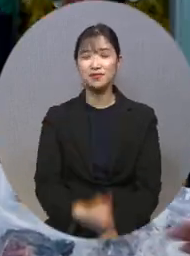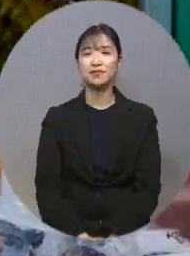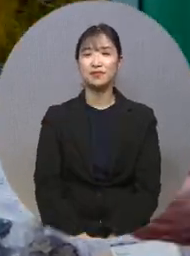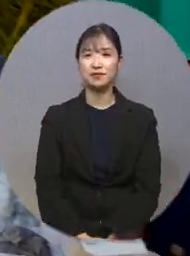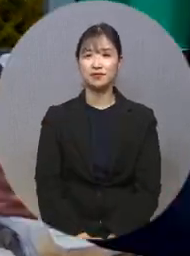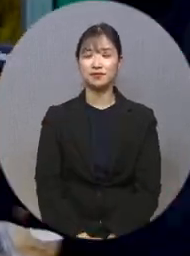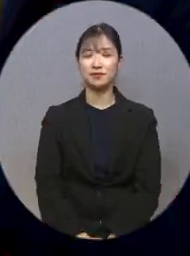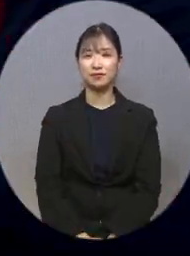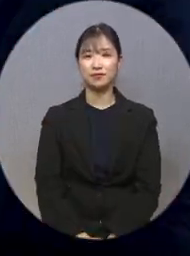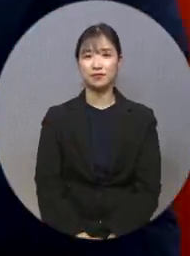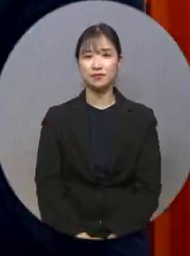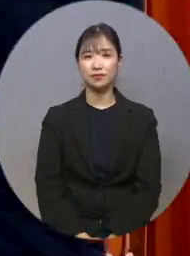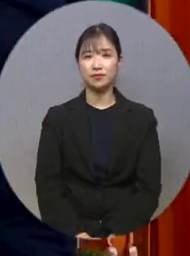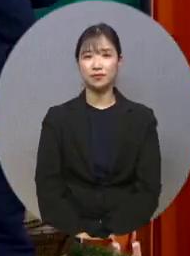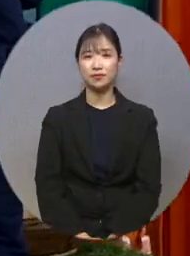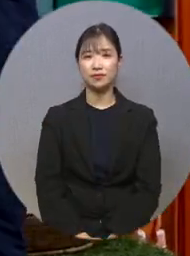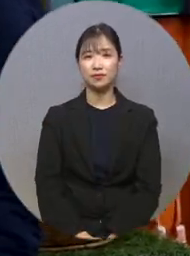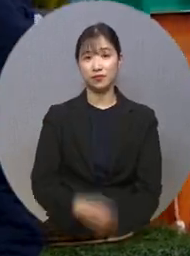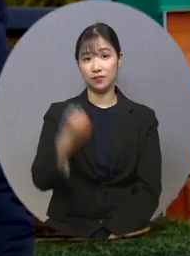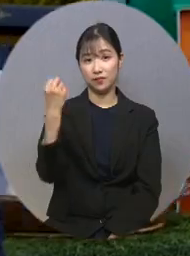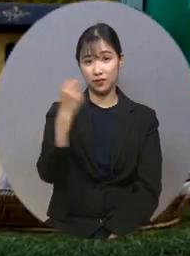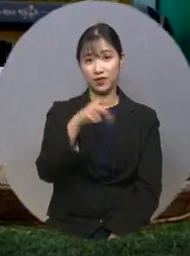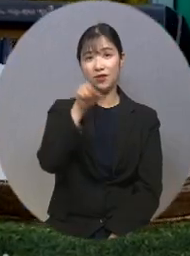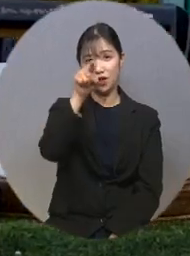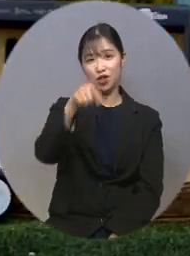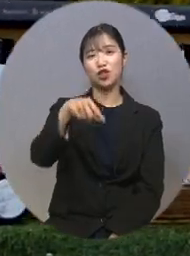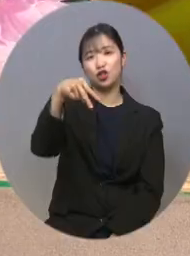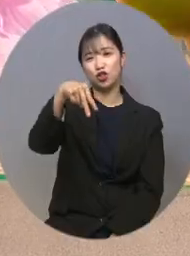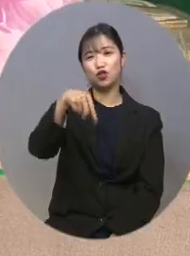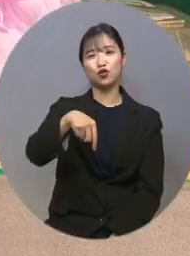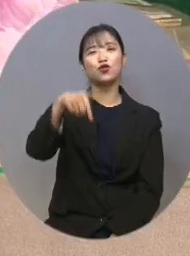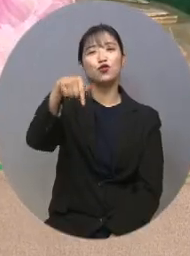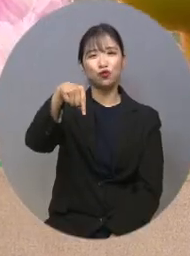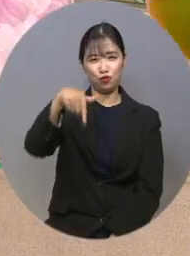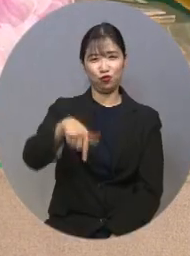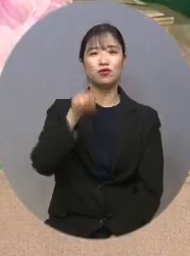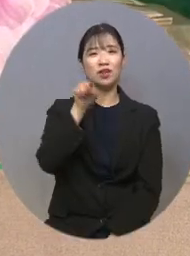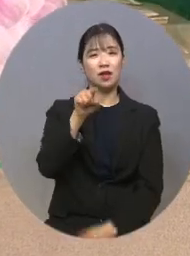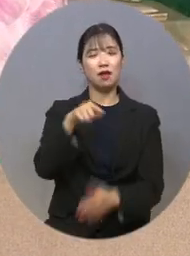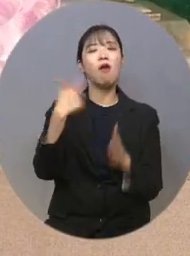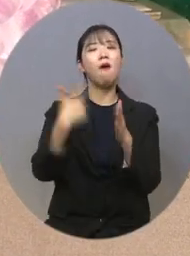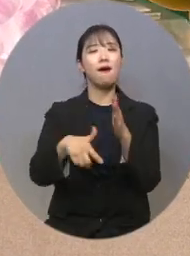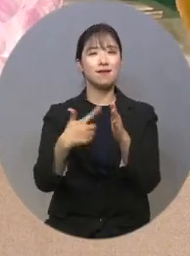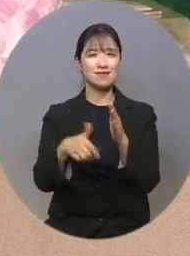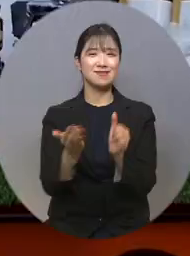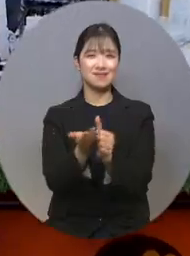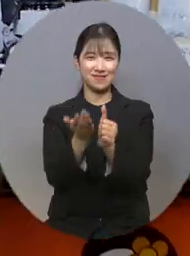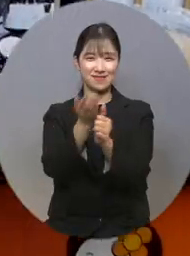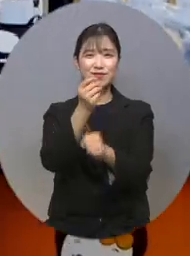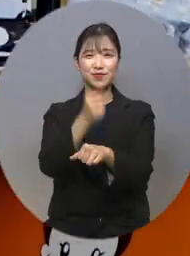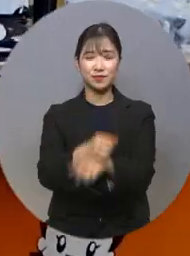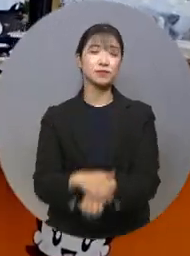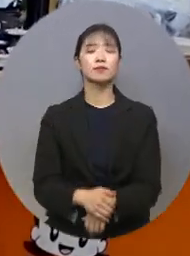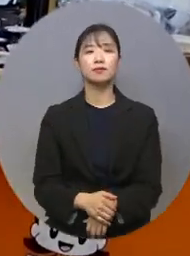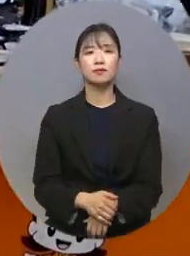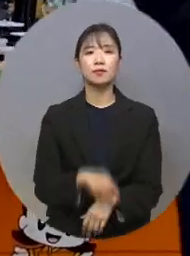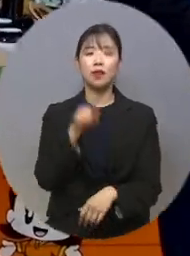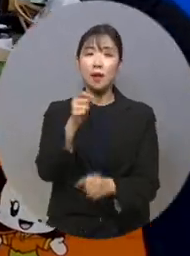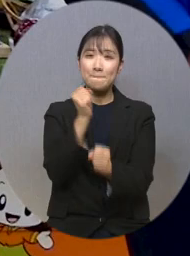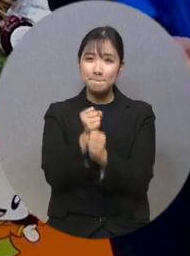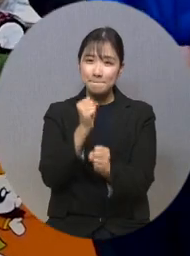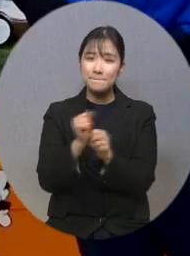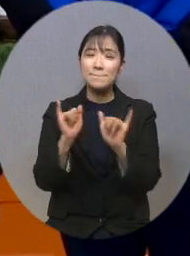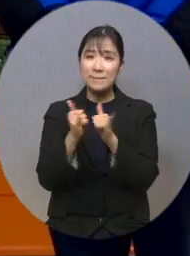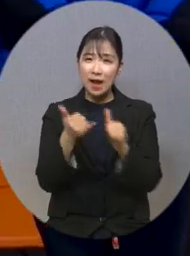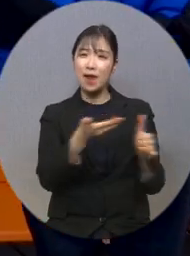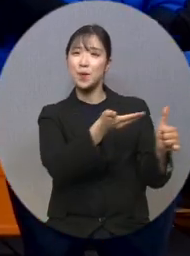와, 야. 버섯 또 있어. 와. 그리고 여기 예쁜 수국도 바로 이제 강진에서 만든 건데. 오. 자, 그러면 우리 생산하신